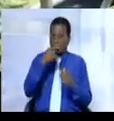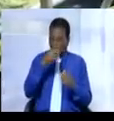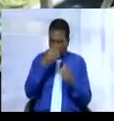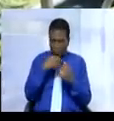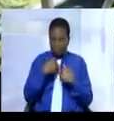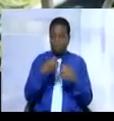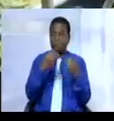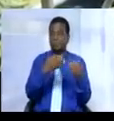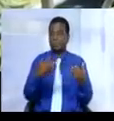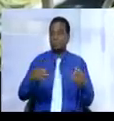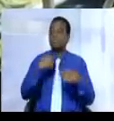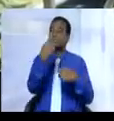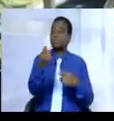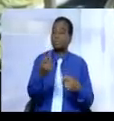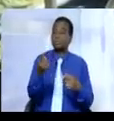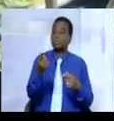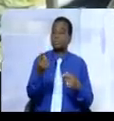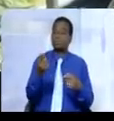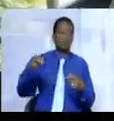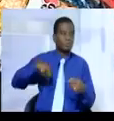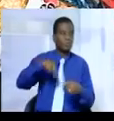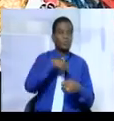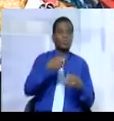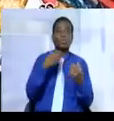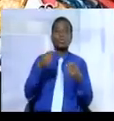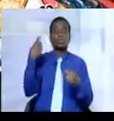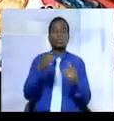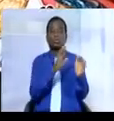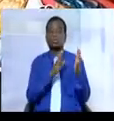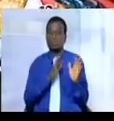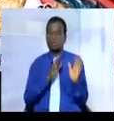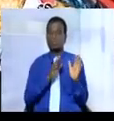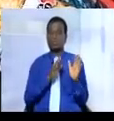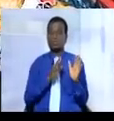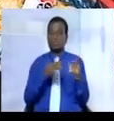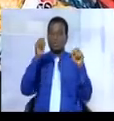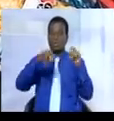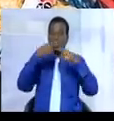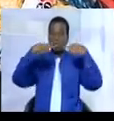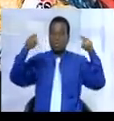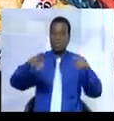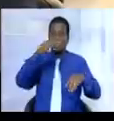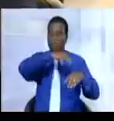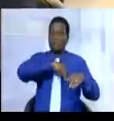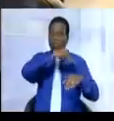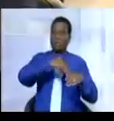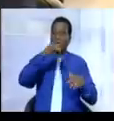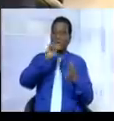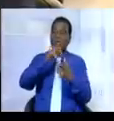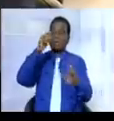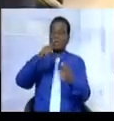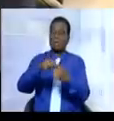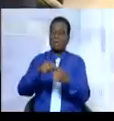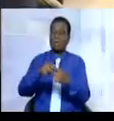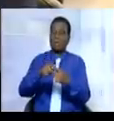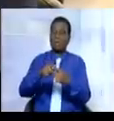faire. Parce que quoi qu'on dise, les gens auront toujours peur. La CDVR veut réussir sa mission. C'est ce à quoi